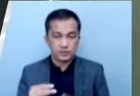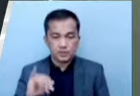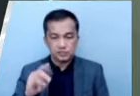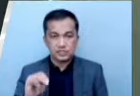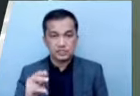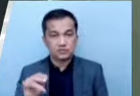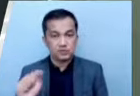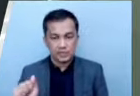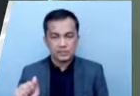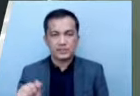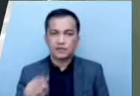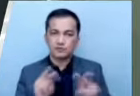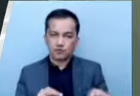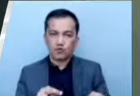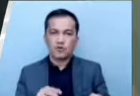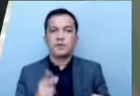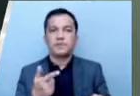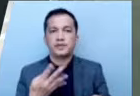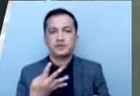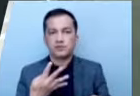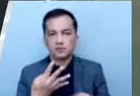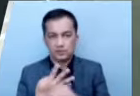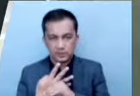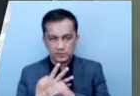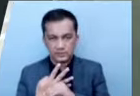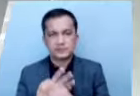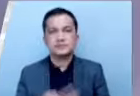Consulta, nakatutok 24 oras.